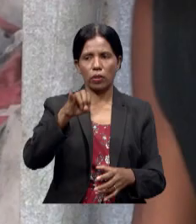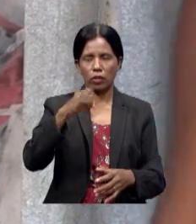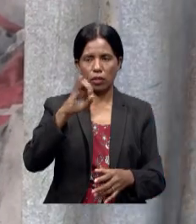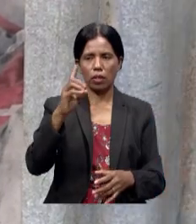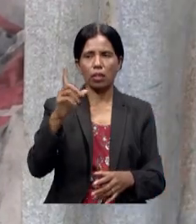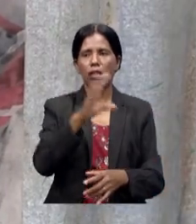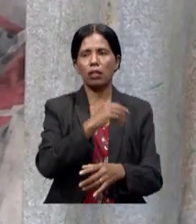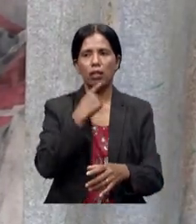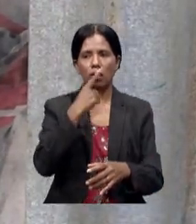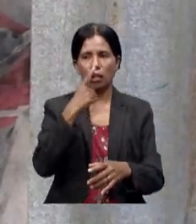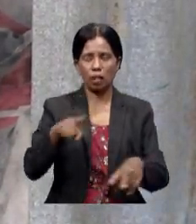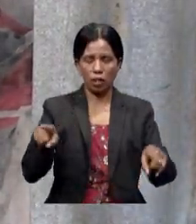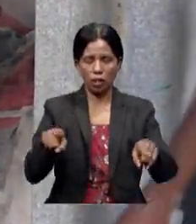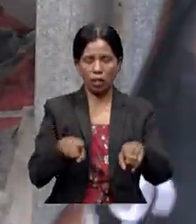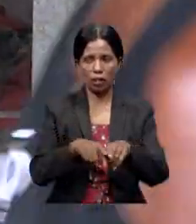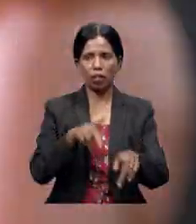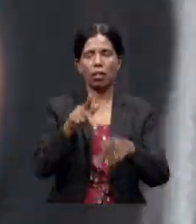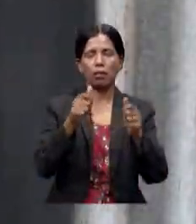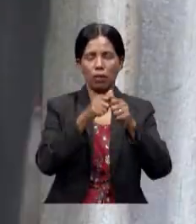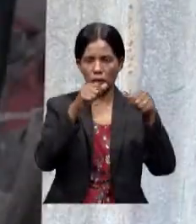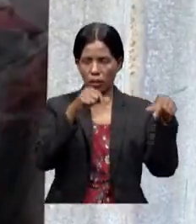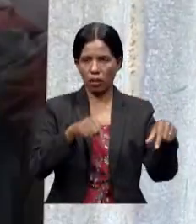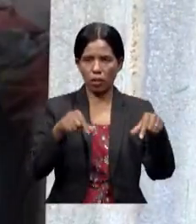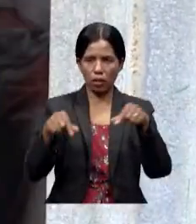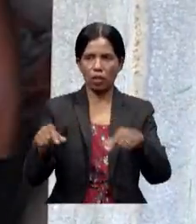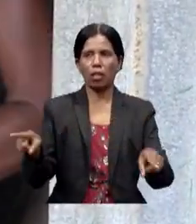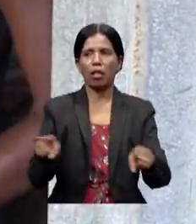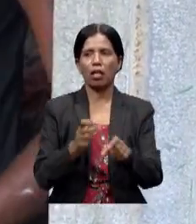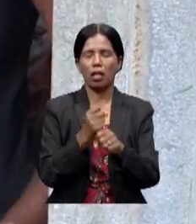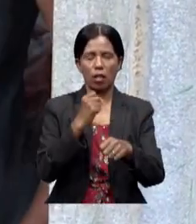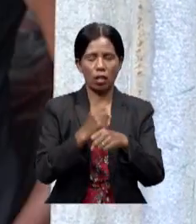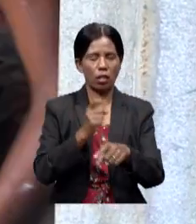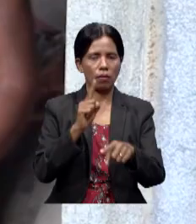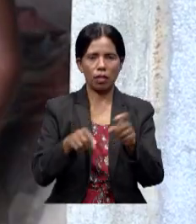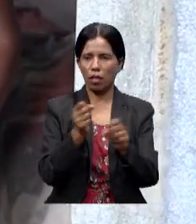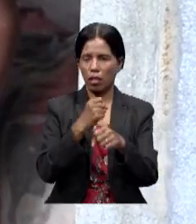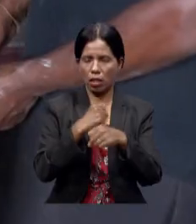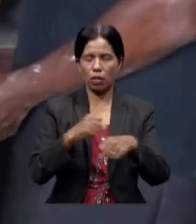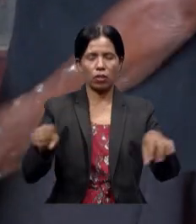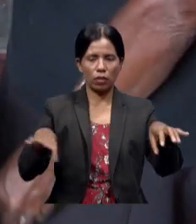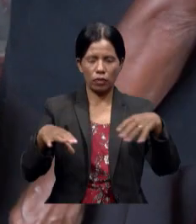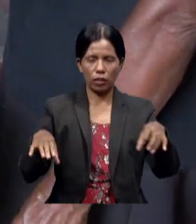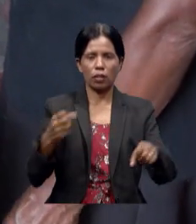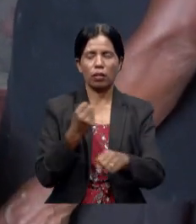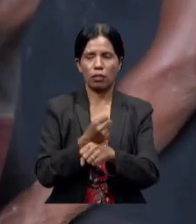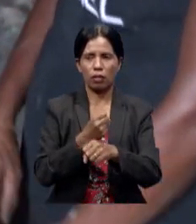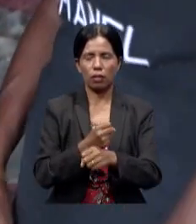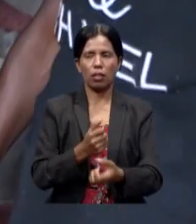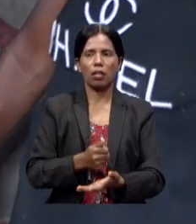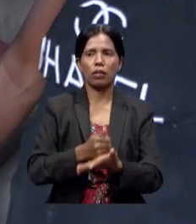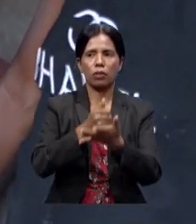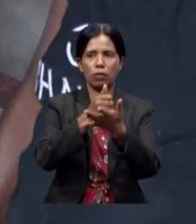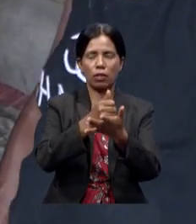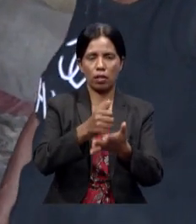honi condição hanesan deficiência prejudica nia la bele halau serviço makas hoditulu nia